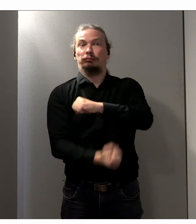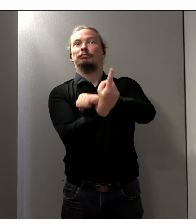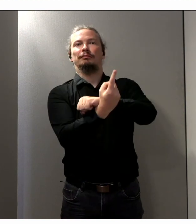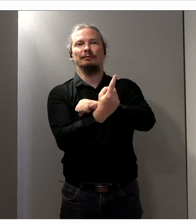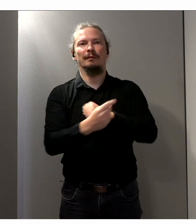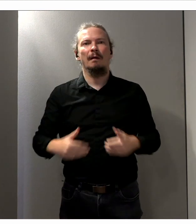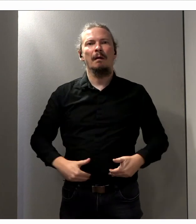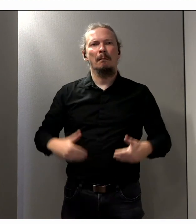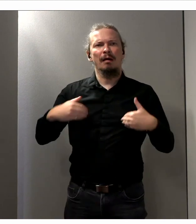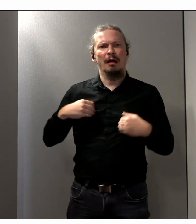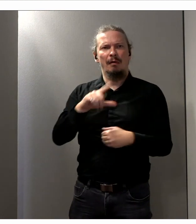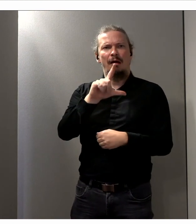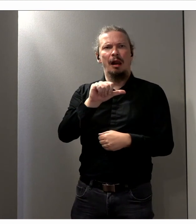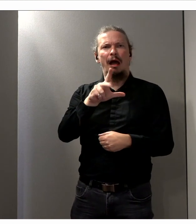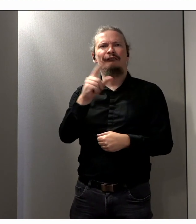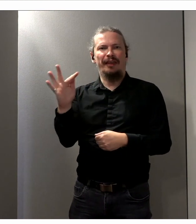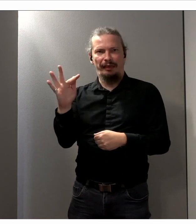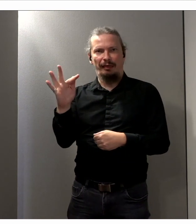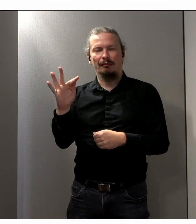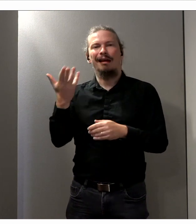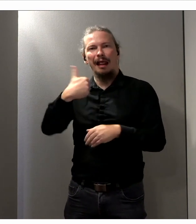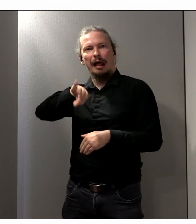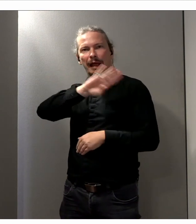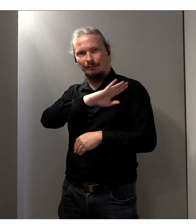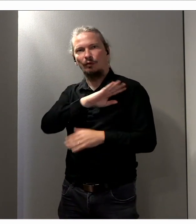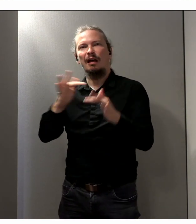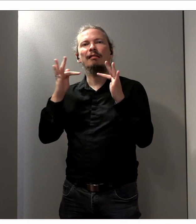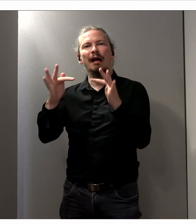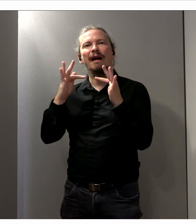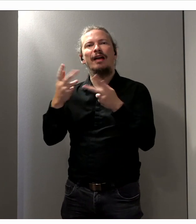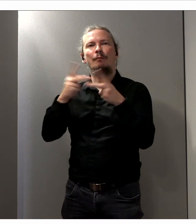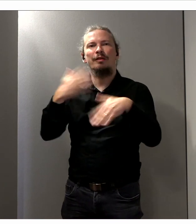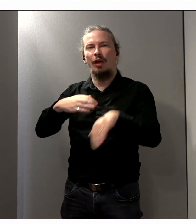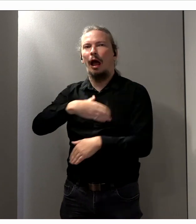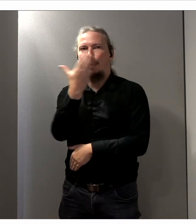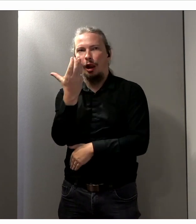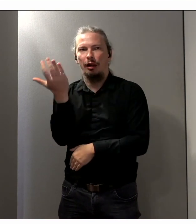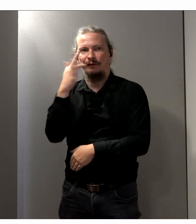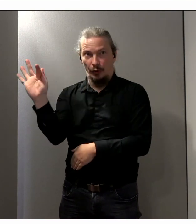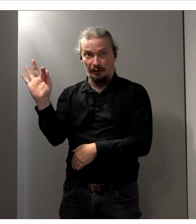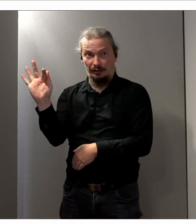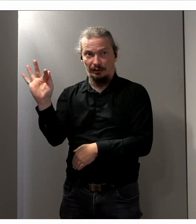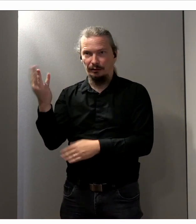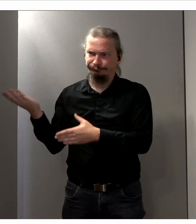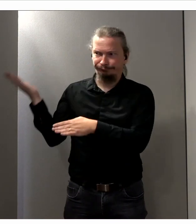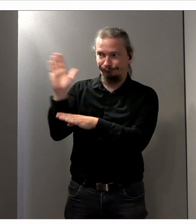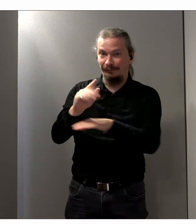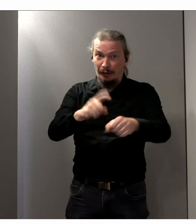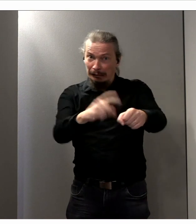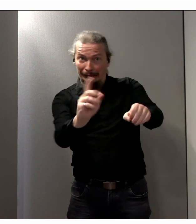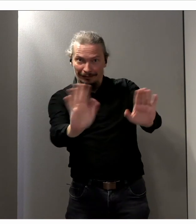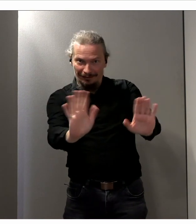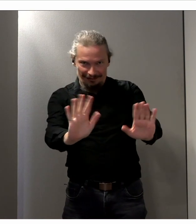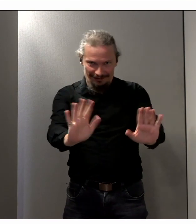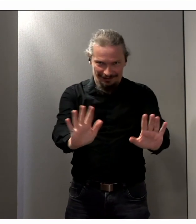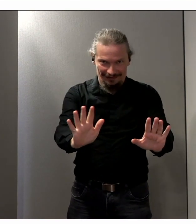avec Julie Lavé, qui est responsable des affaires publiques d'Apple France, et donc je vous invite à ne pas